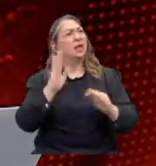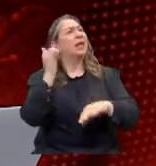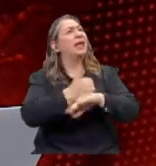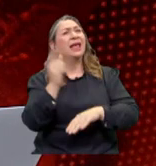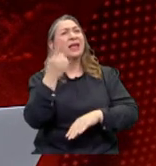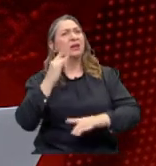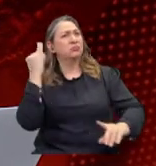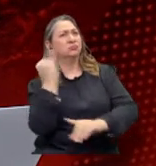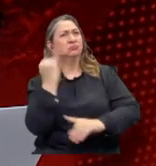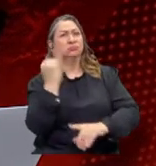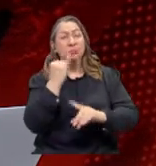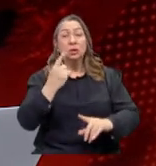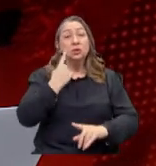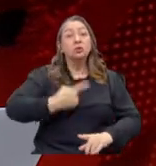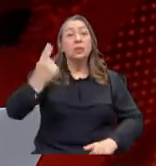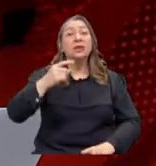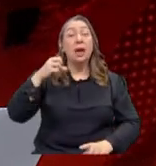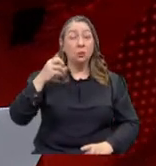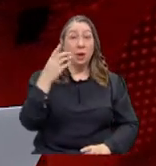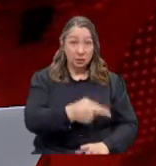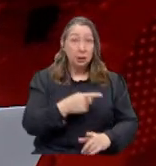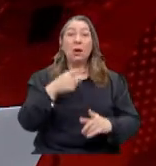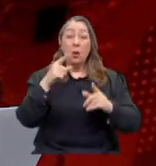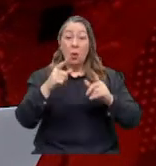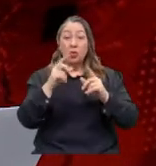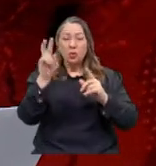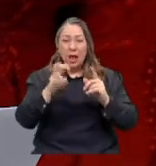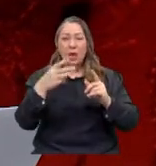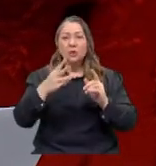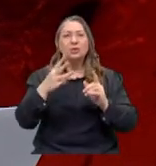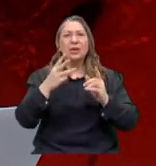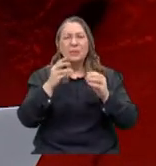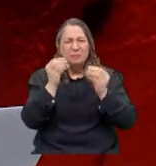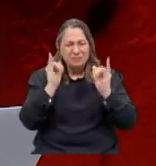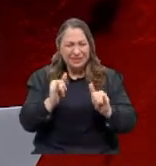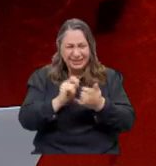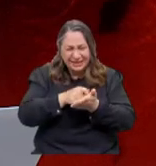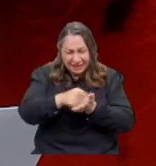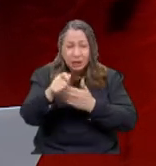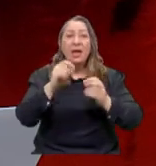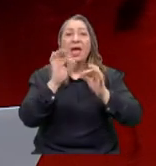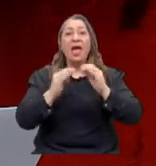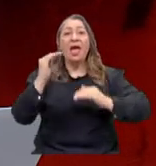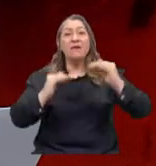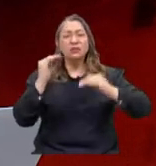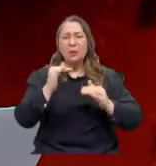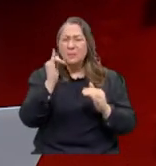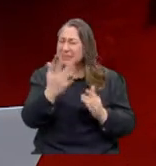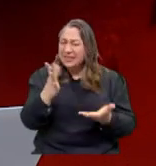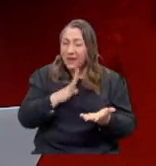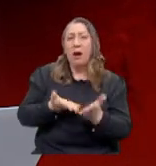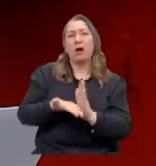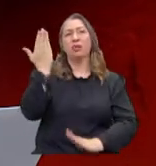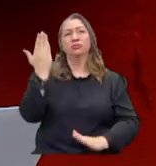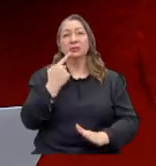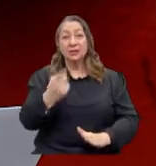sözlerle eleştirirken Cumhurbaşkanı Erdoğan, kurdaki müsilajı sildiğimiz gibi enflasyondaki müsilajı da kaldıracağız